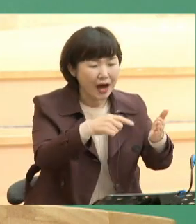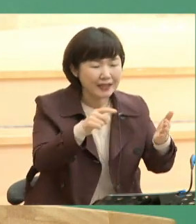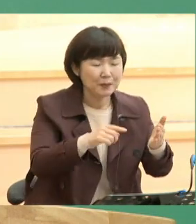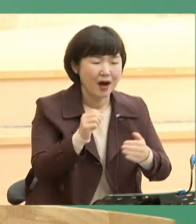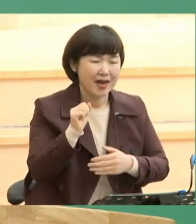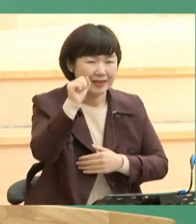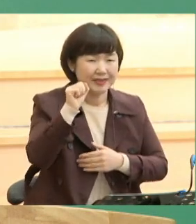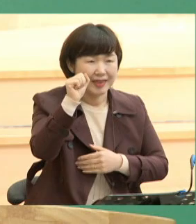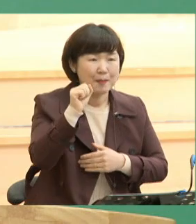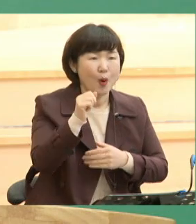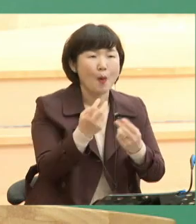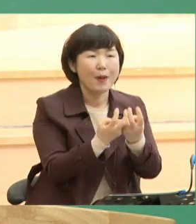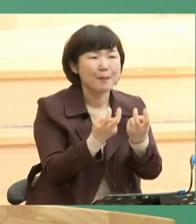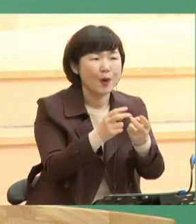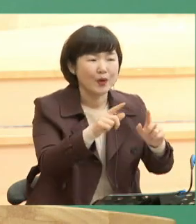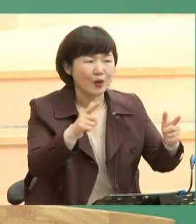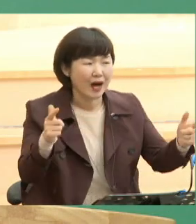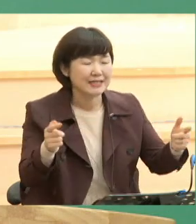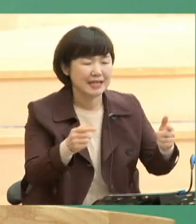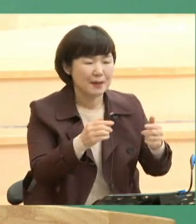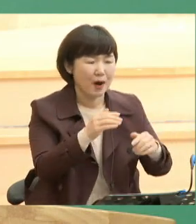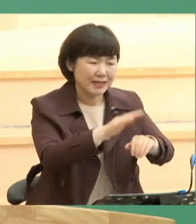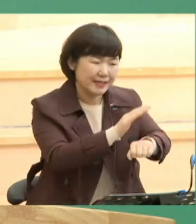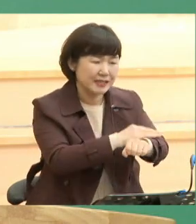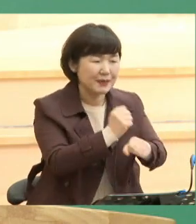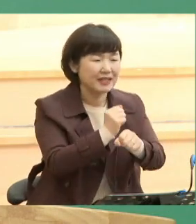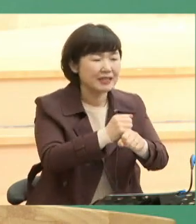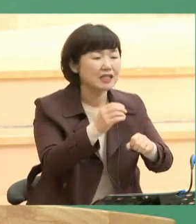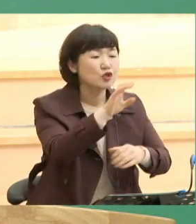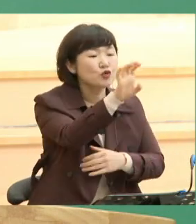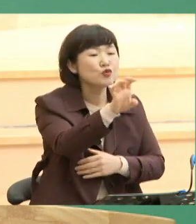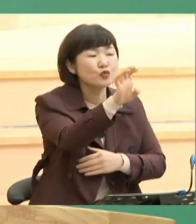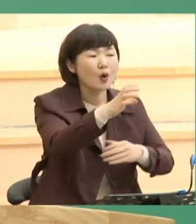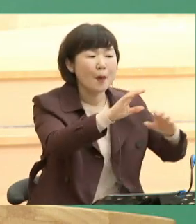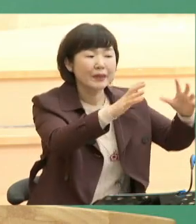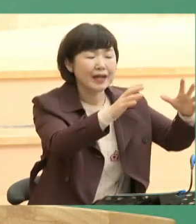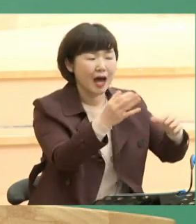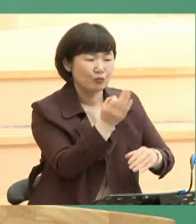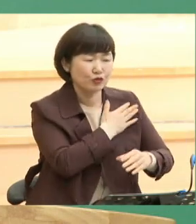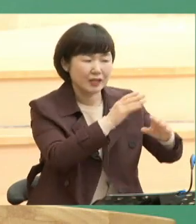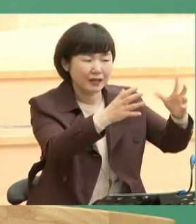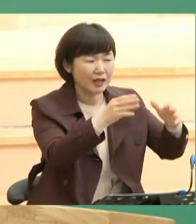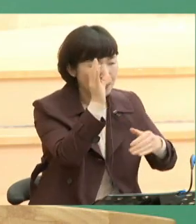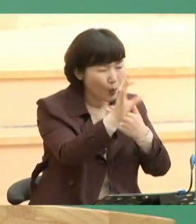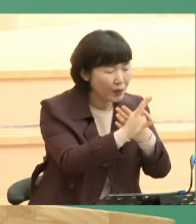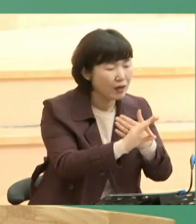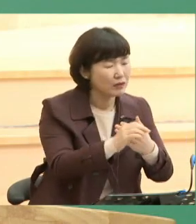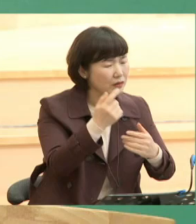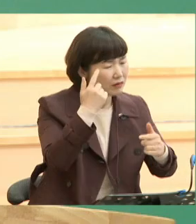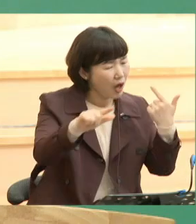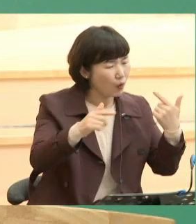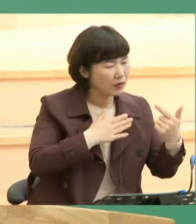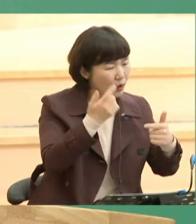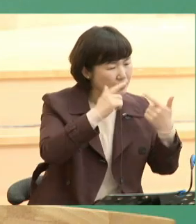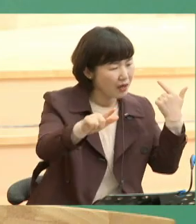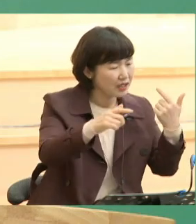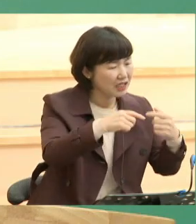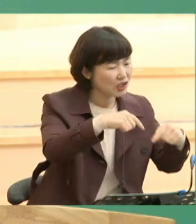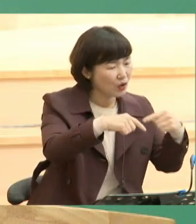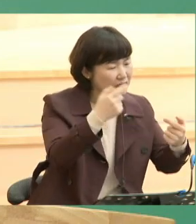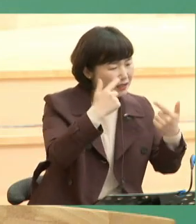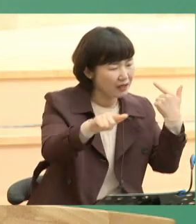실수 이렇게 하는 그런 유럽 나라 선진국들의 경우에는 이 정치적 견해 차이로 인한 갈등 이제